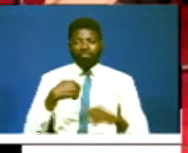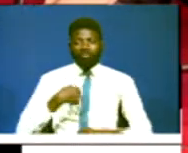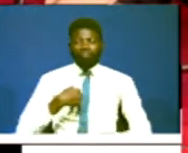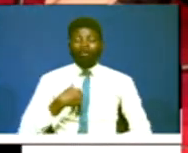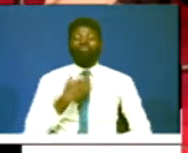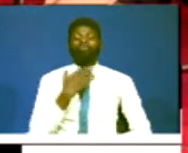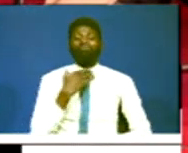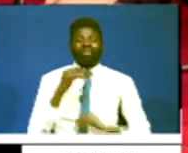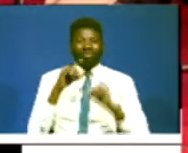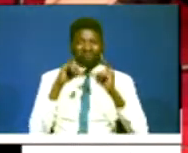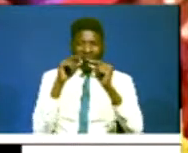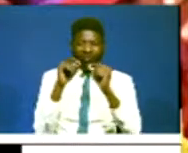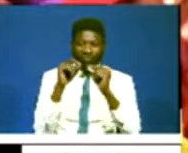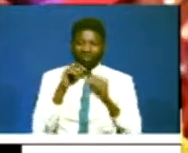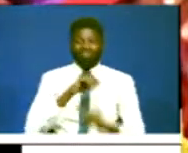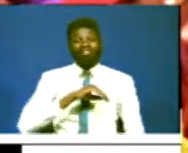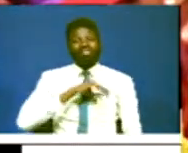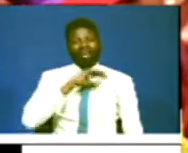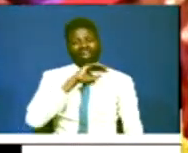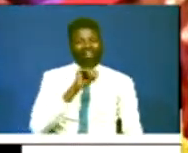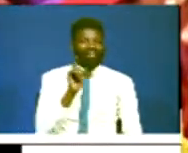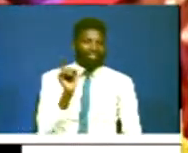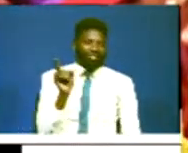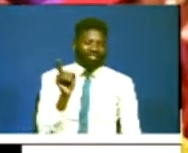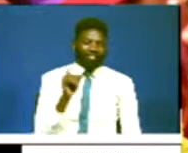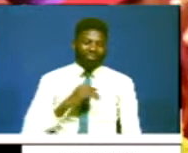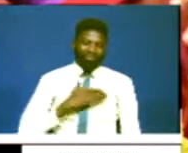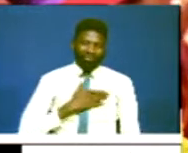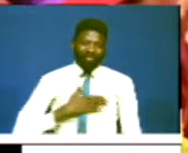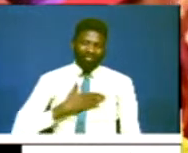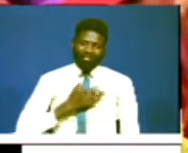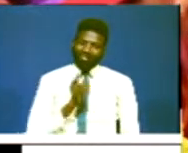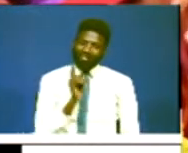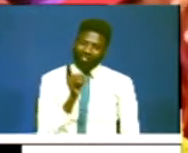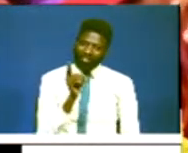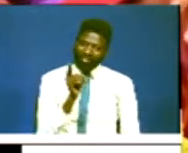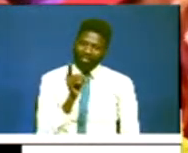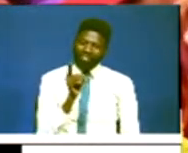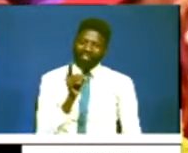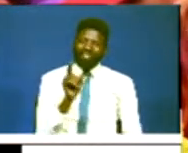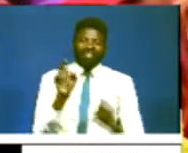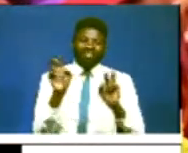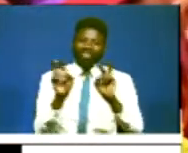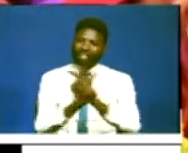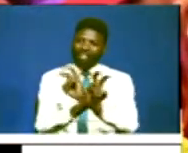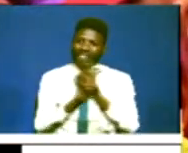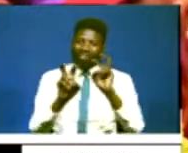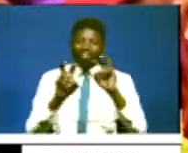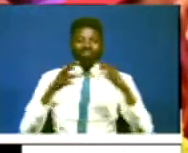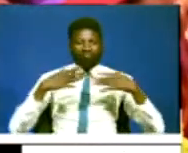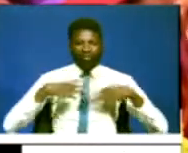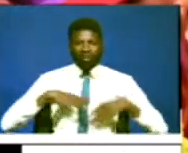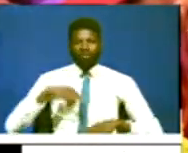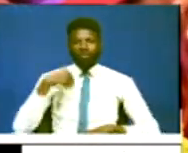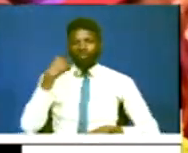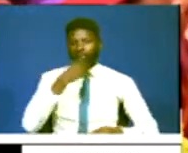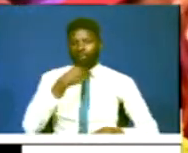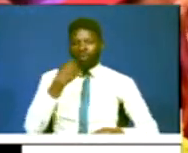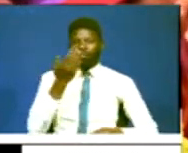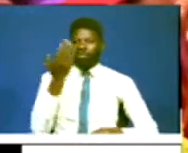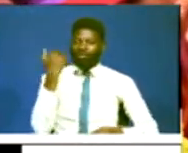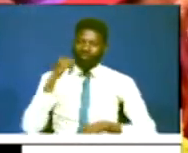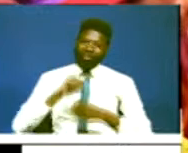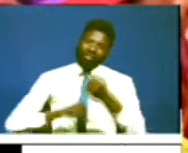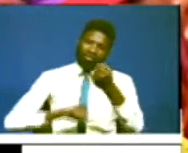maandamano, tafadhali, please, enda tafuta wenye walikuwa na kuunga mkono. wachana na huyu rais